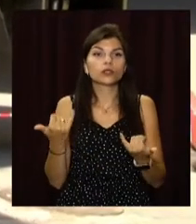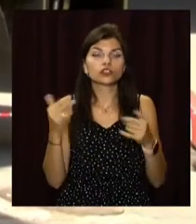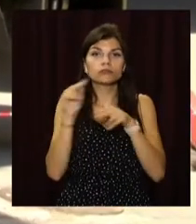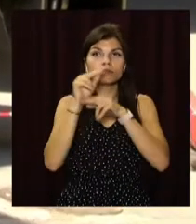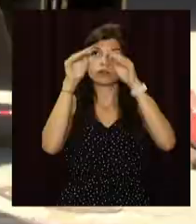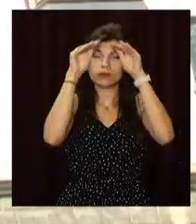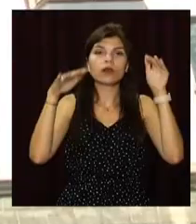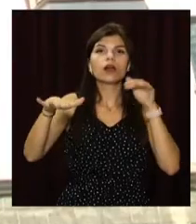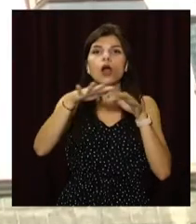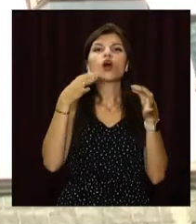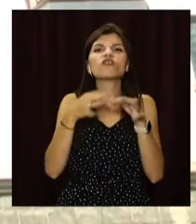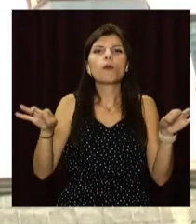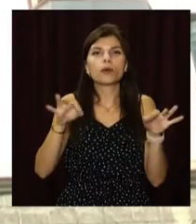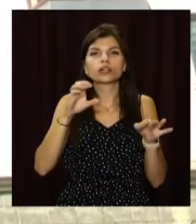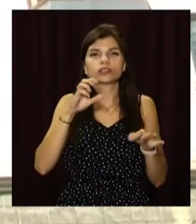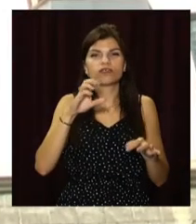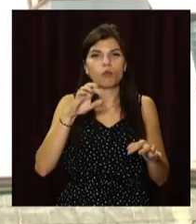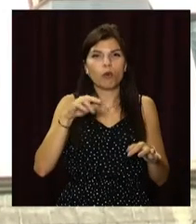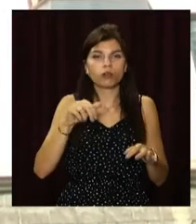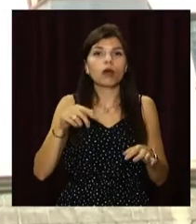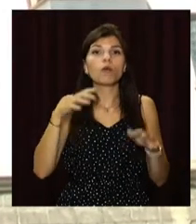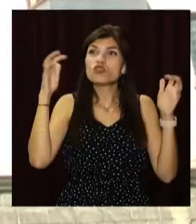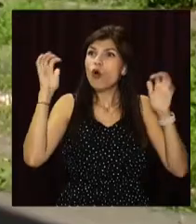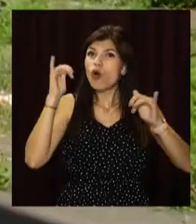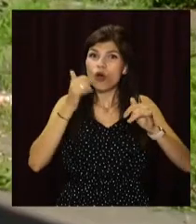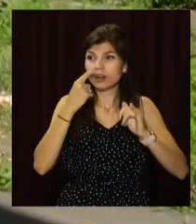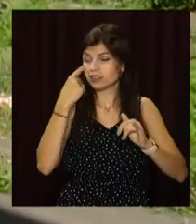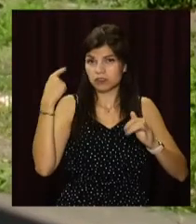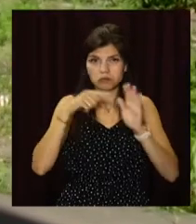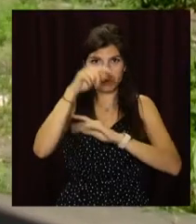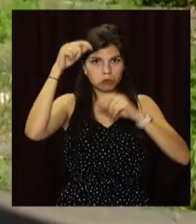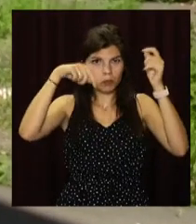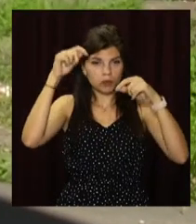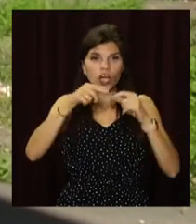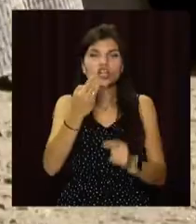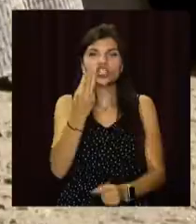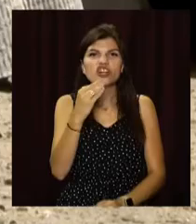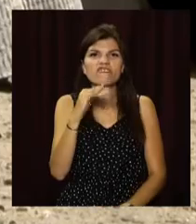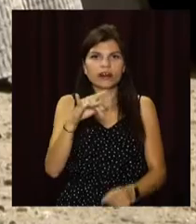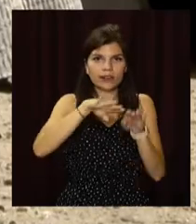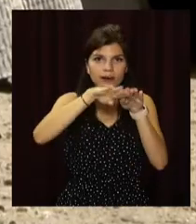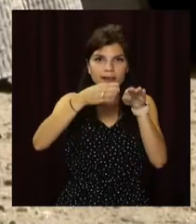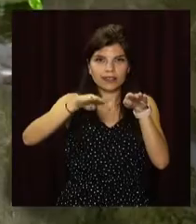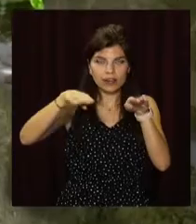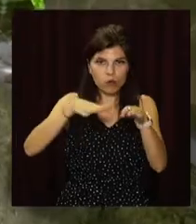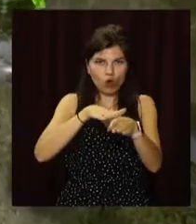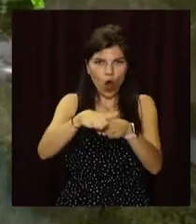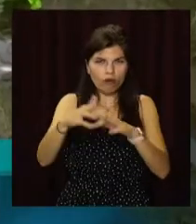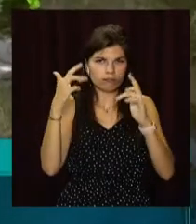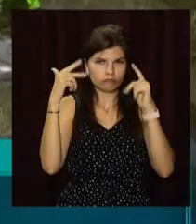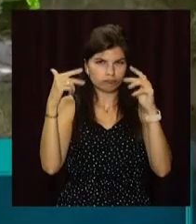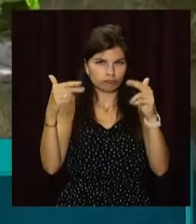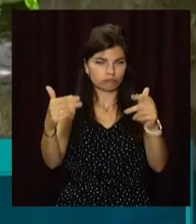по проспекту Свободи, яка стала протікати після рясних дощів. Меняется шифер полностью, крыша арки полностью. Только